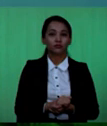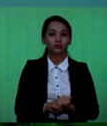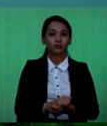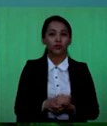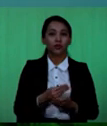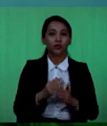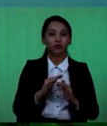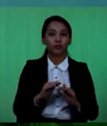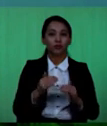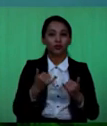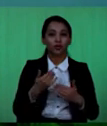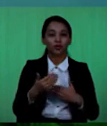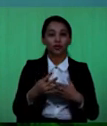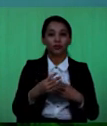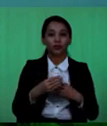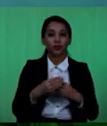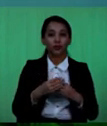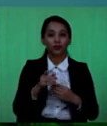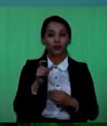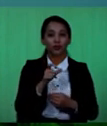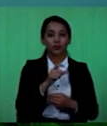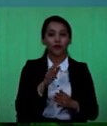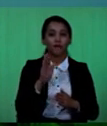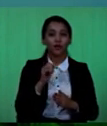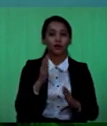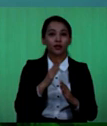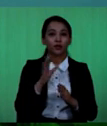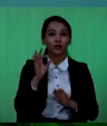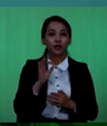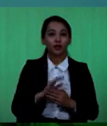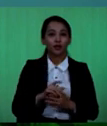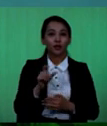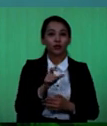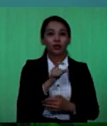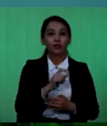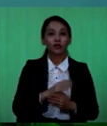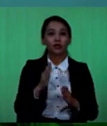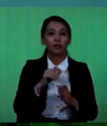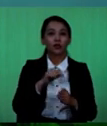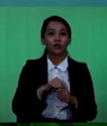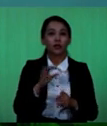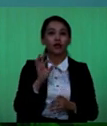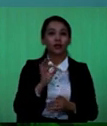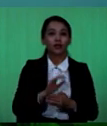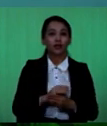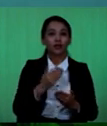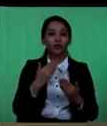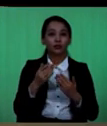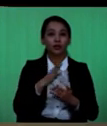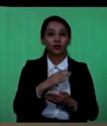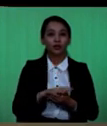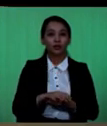Mana aziz o'quvchilar, bugun biz sizlar bilan inson va tabiat haqida, kishilarning tabiatga ta'siri haqida